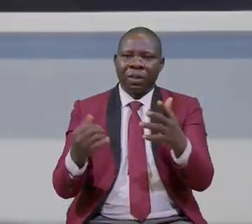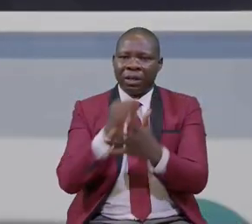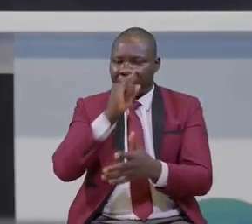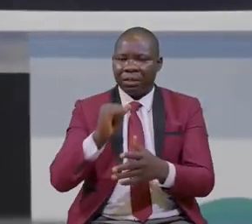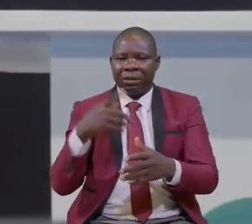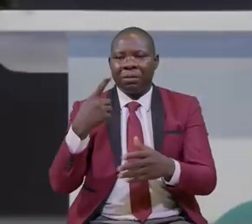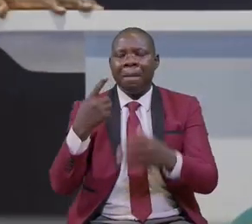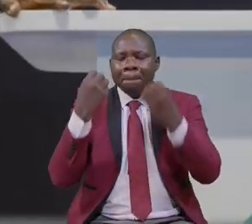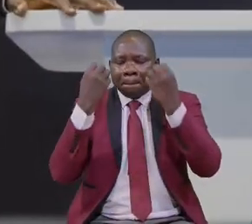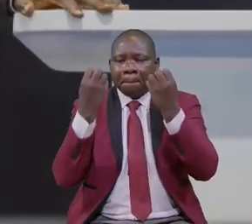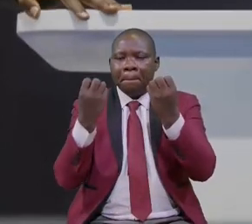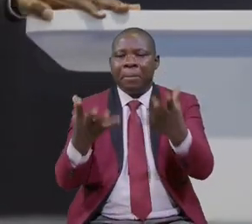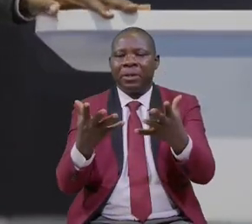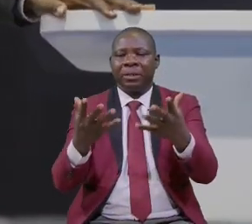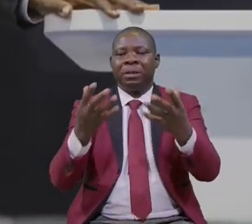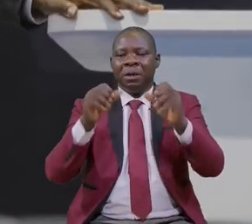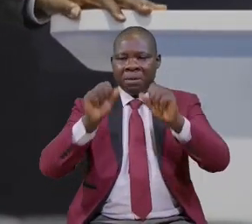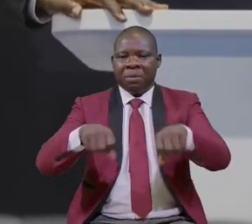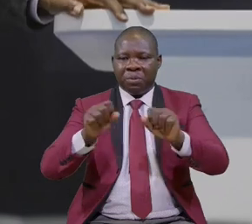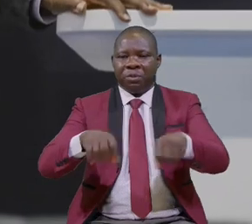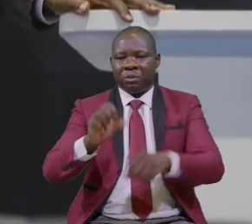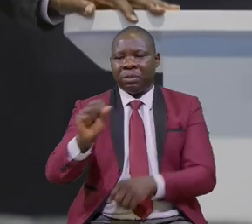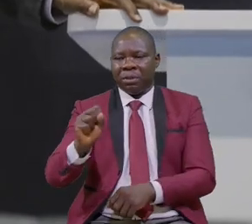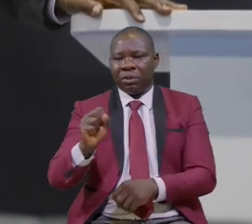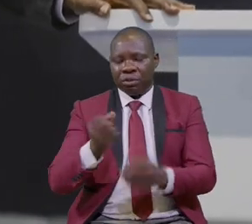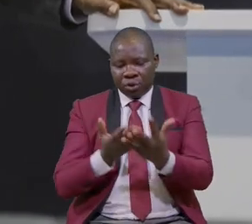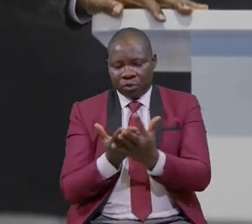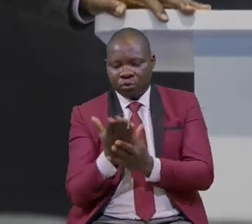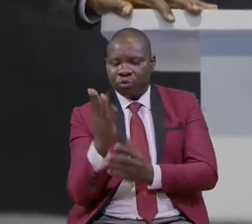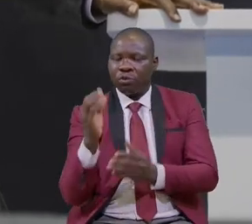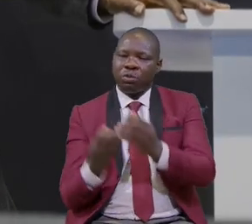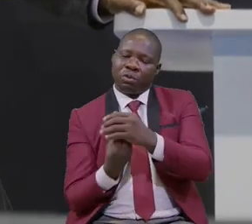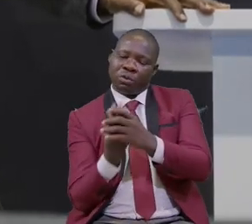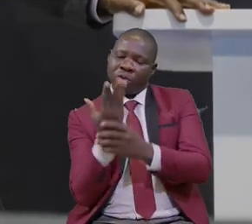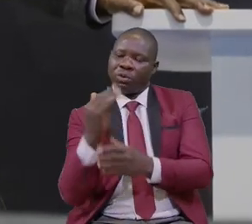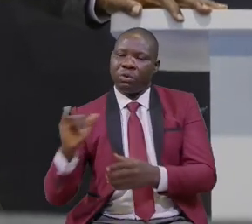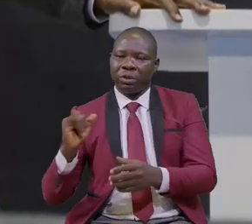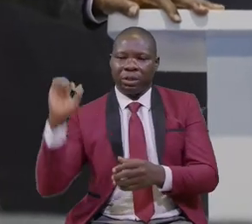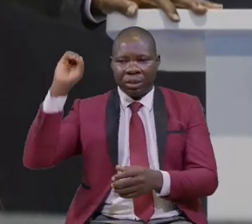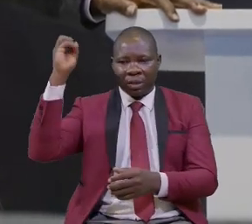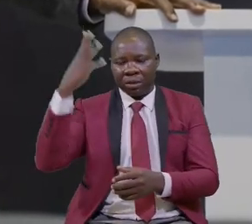les multiples possibilités à travers la grâce croissante.